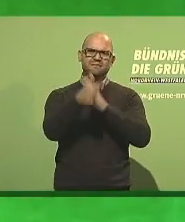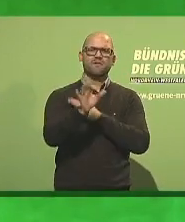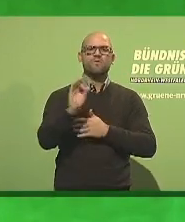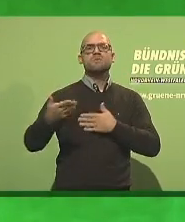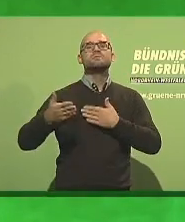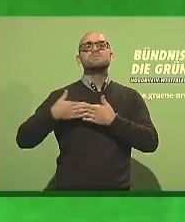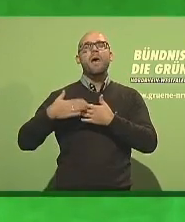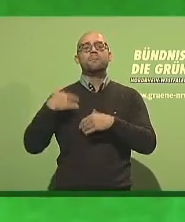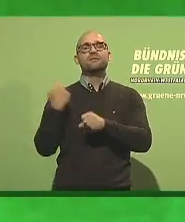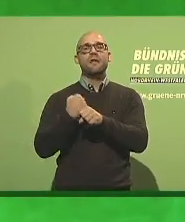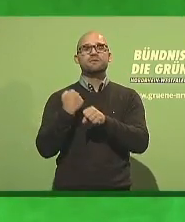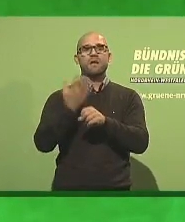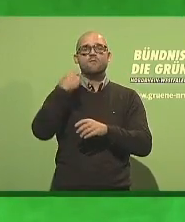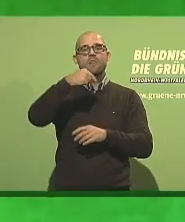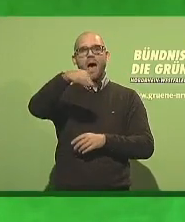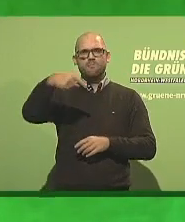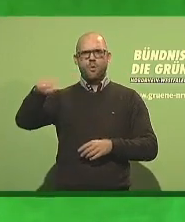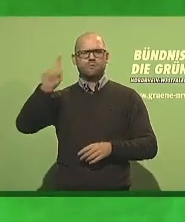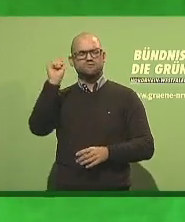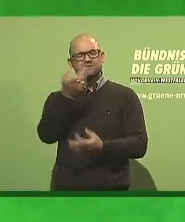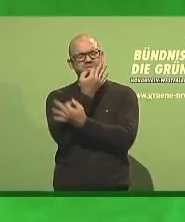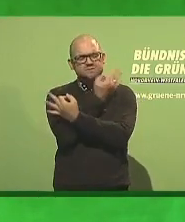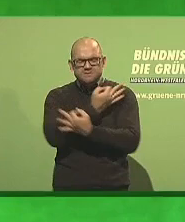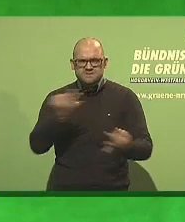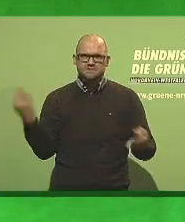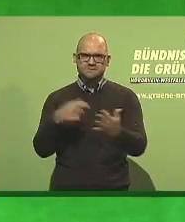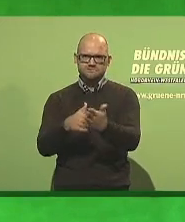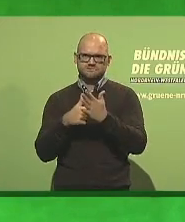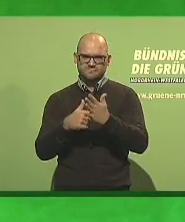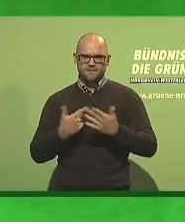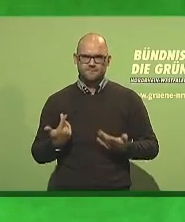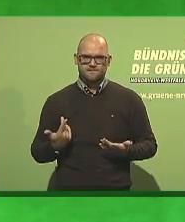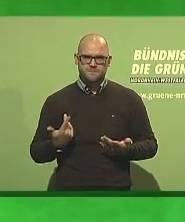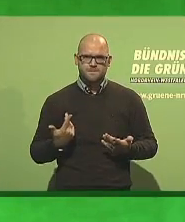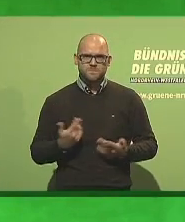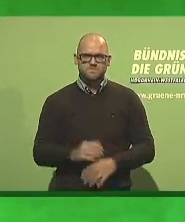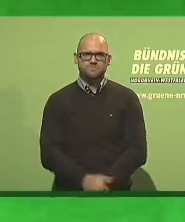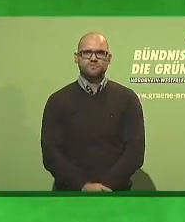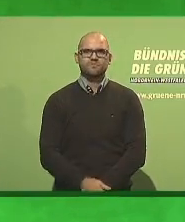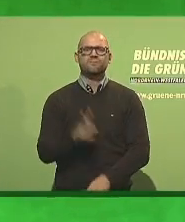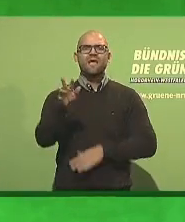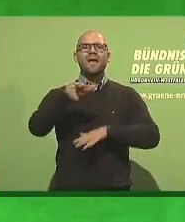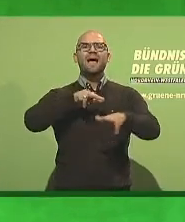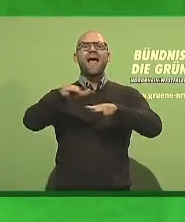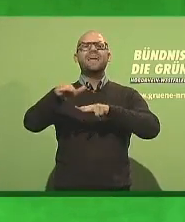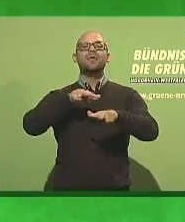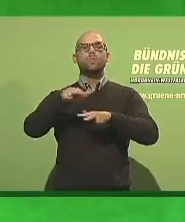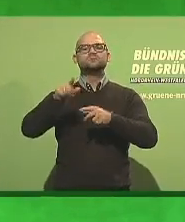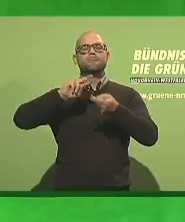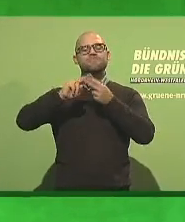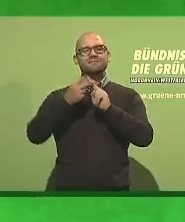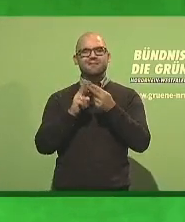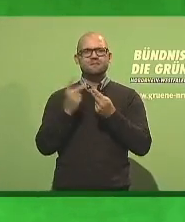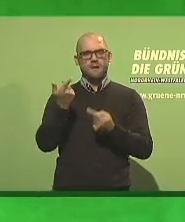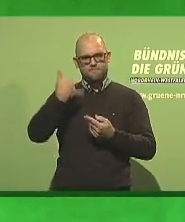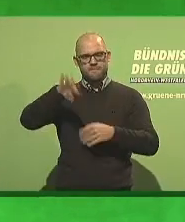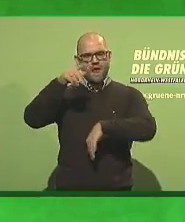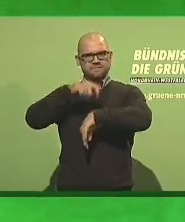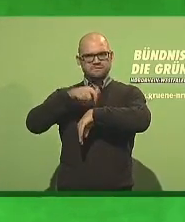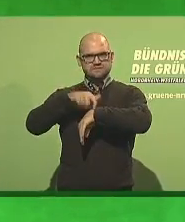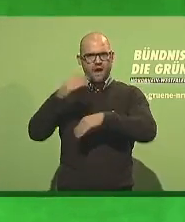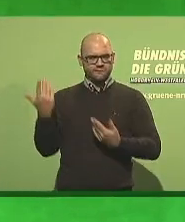von Abgeordneten auf Heller und Pfennig, Karenzzeiten für ausgeschiedene Regierungsmitglieder und mehr Transparenz